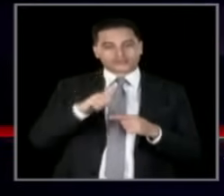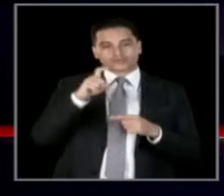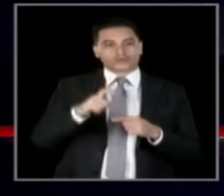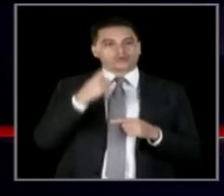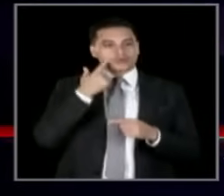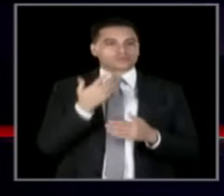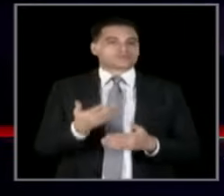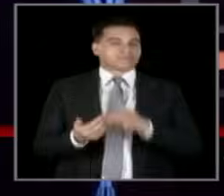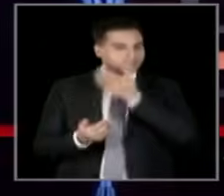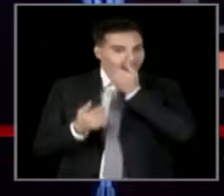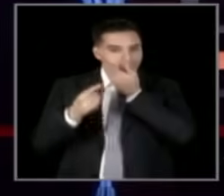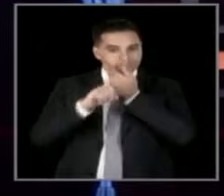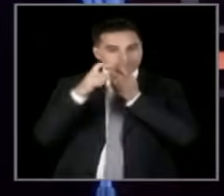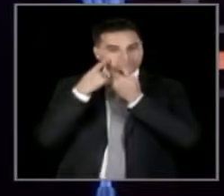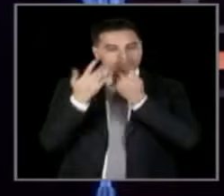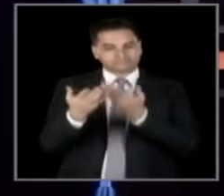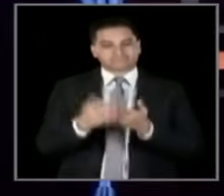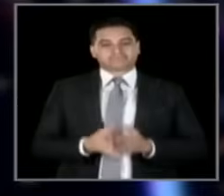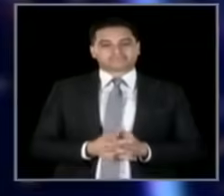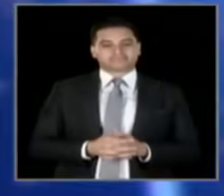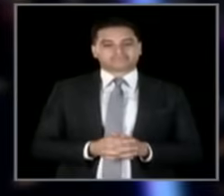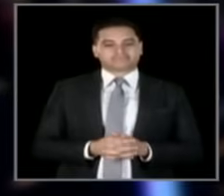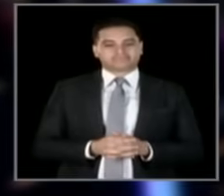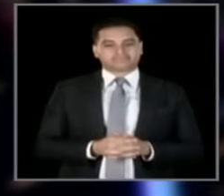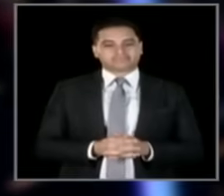حان معاد الجوكر